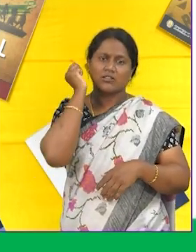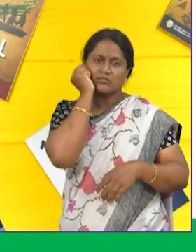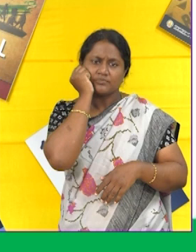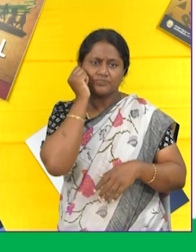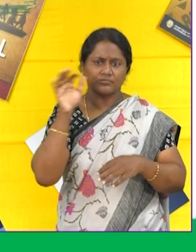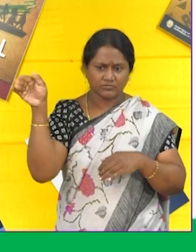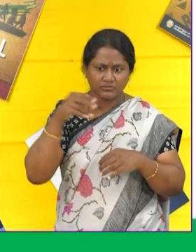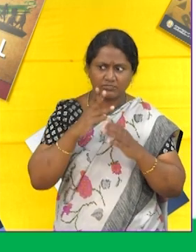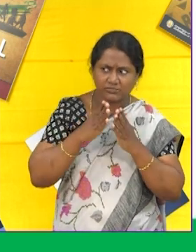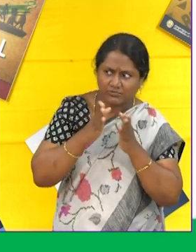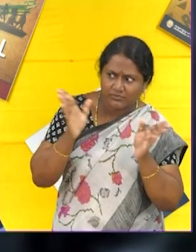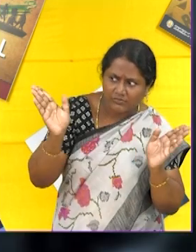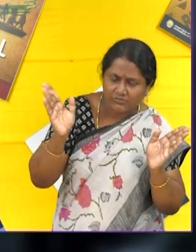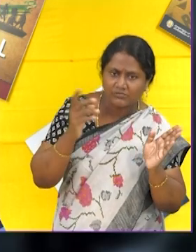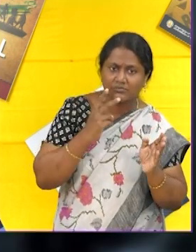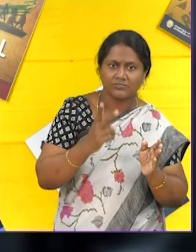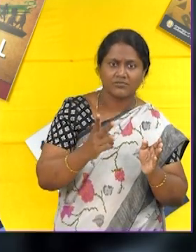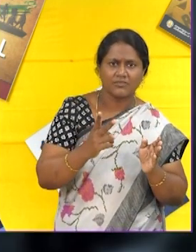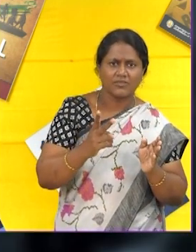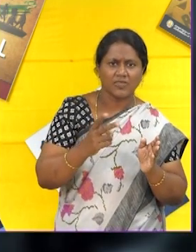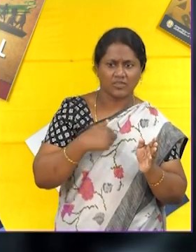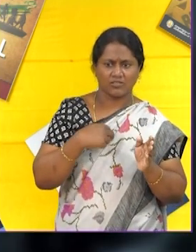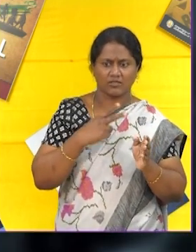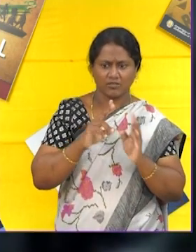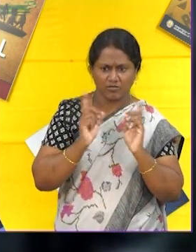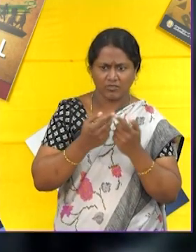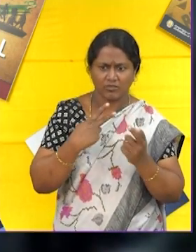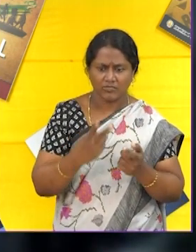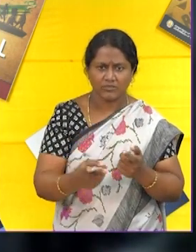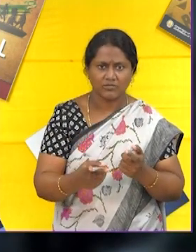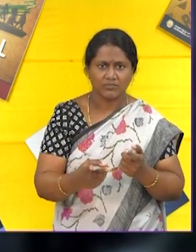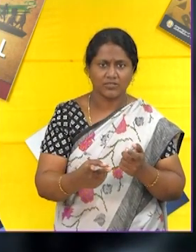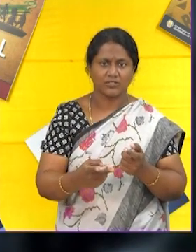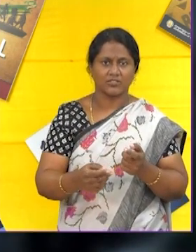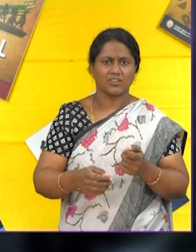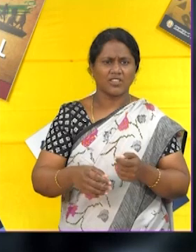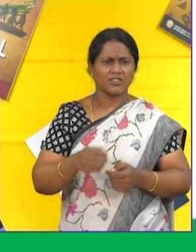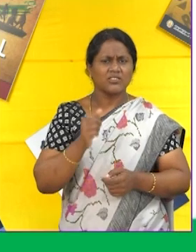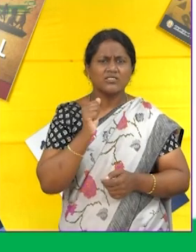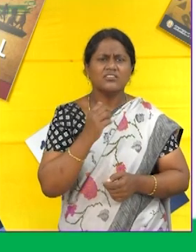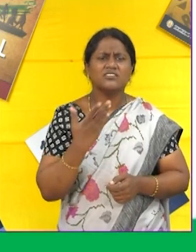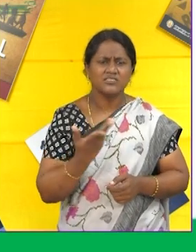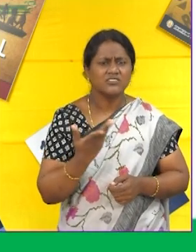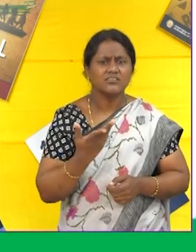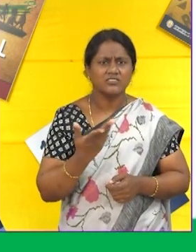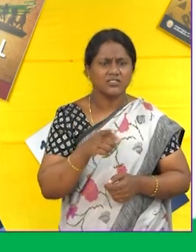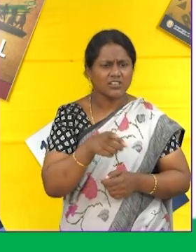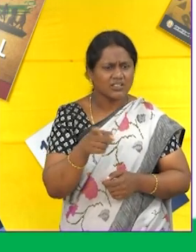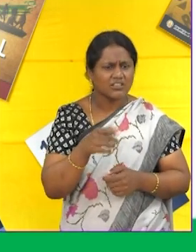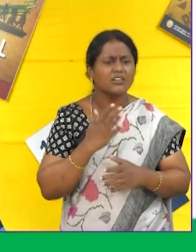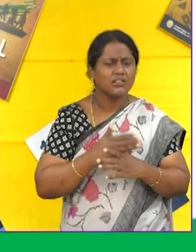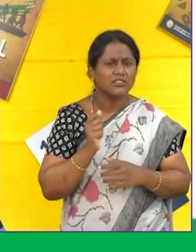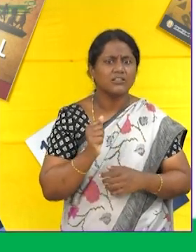Peeredனா எட்டி பார்க்குறது. Good. She peered out of her room. ரூம்லேருந்து எட்டி பார்த்தாங்க. What on earth are you